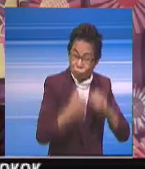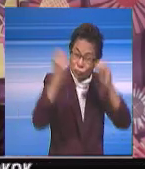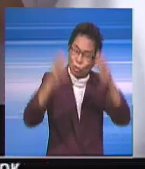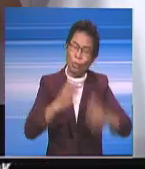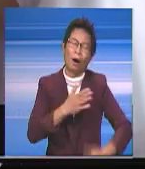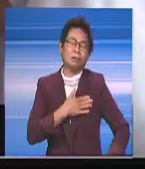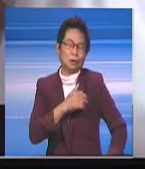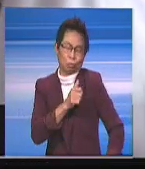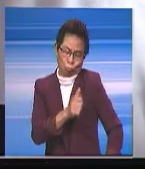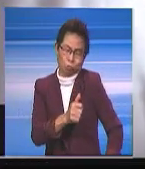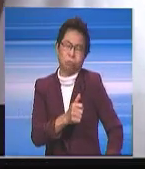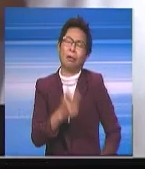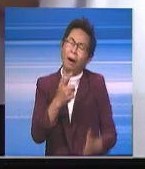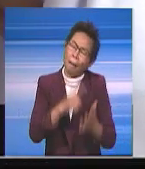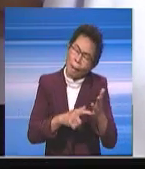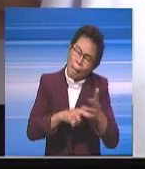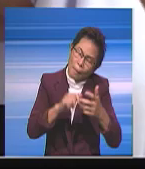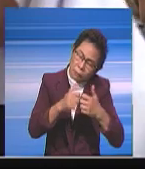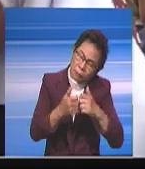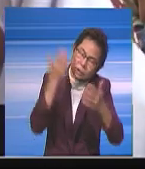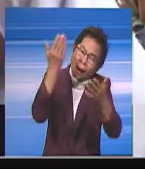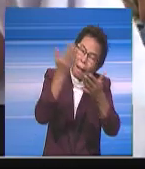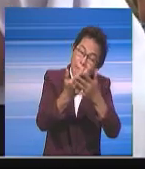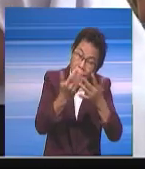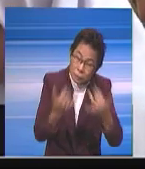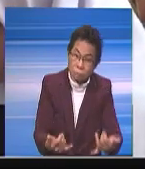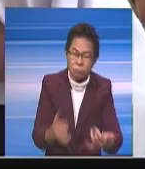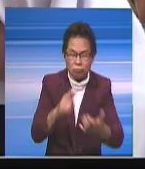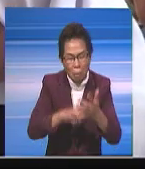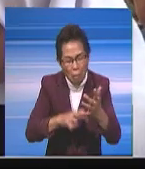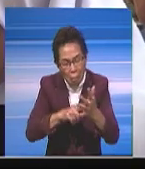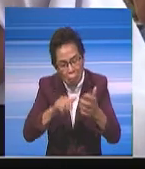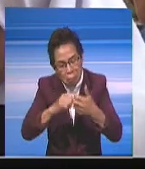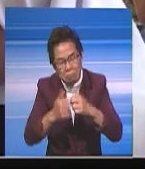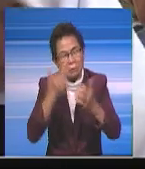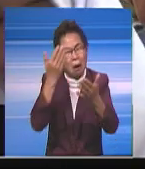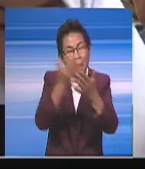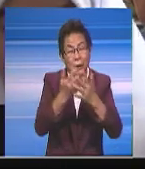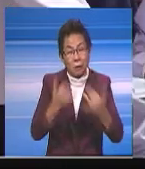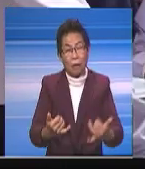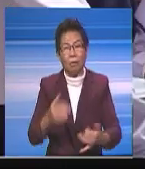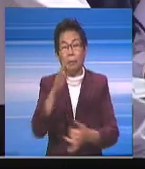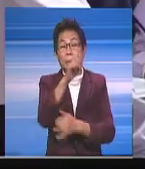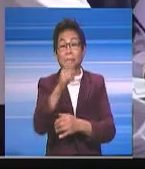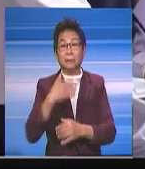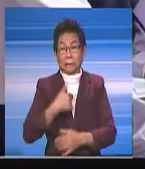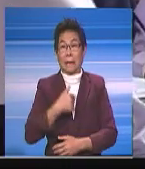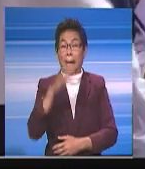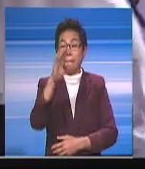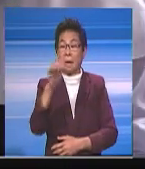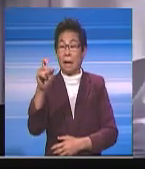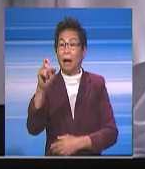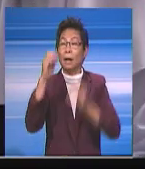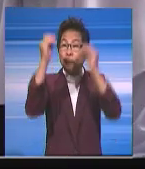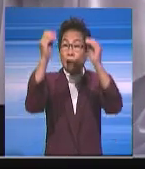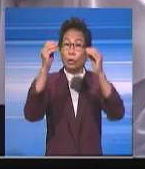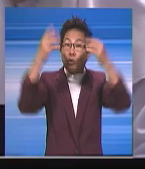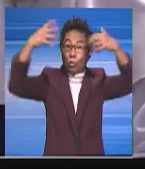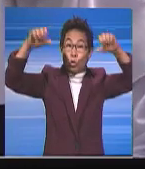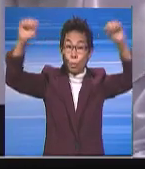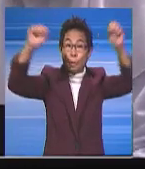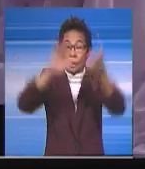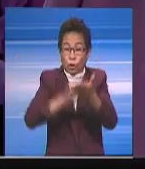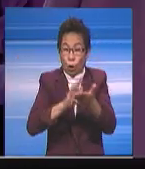pemurahlah. Dia apa-apa ada masalah sampai ke hari ini saya ni bekas pengetua dulu setiap bulan